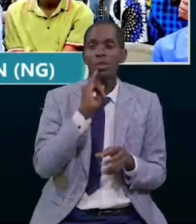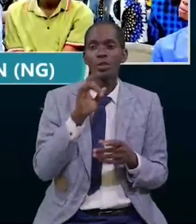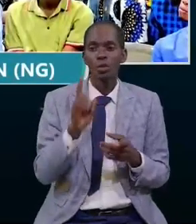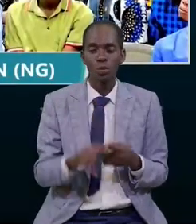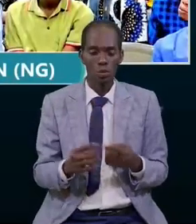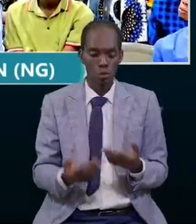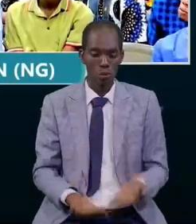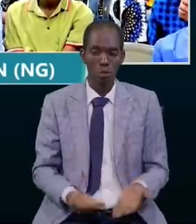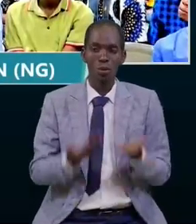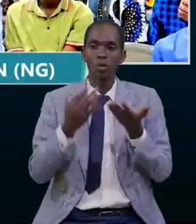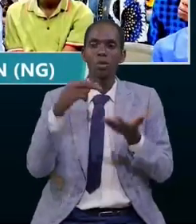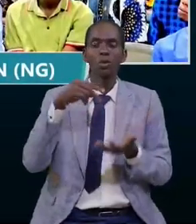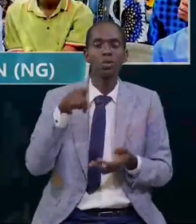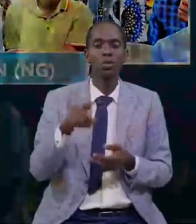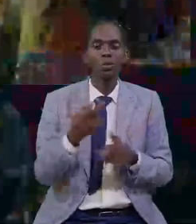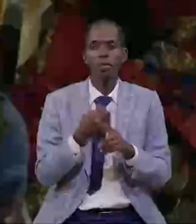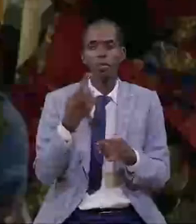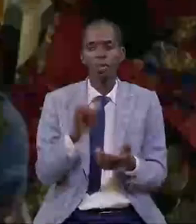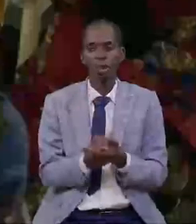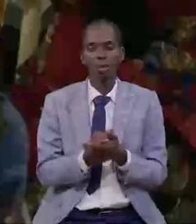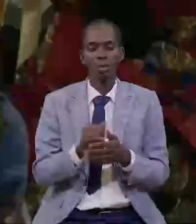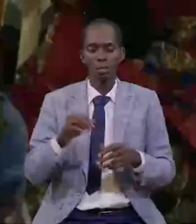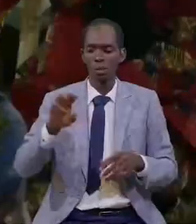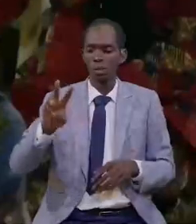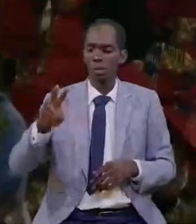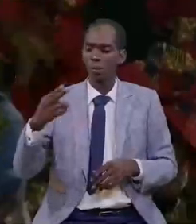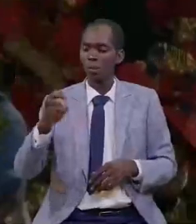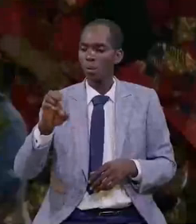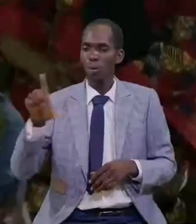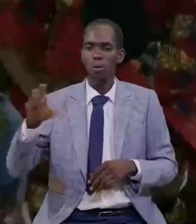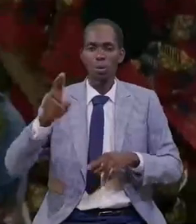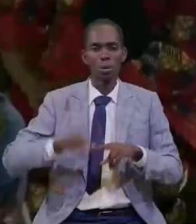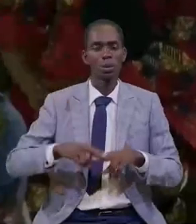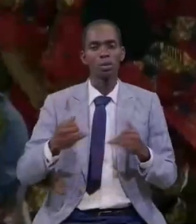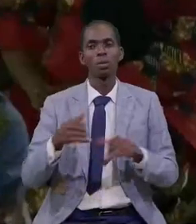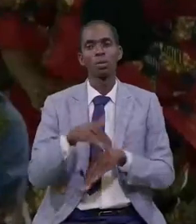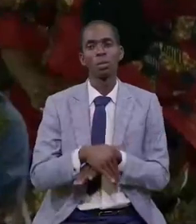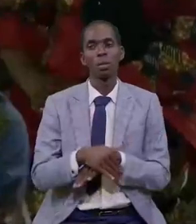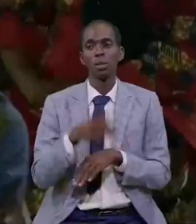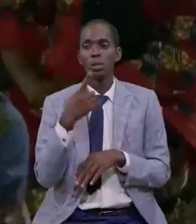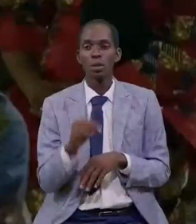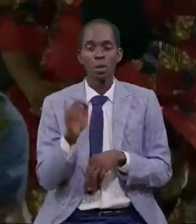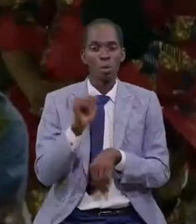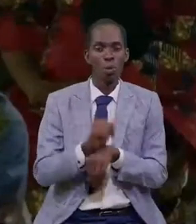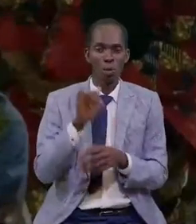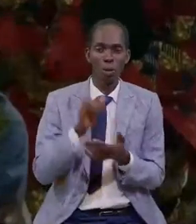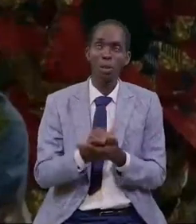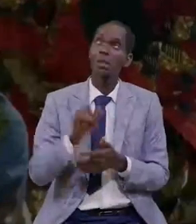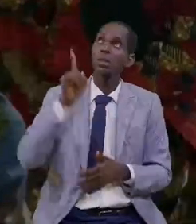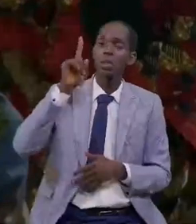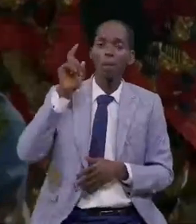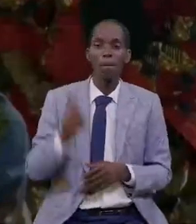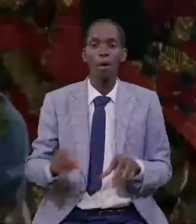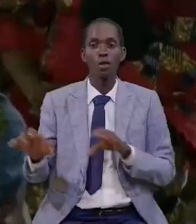relever de ce fauteuil roulant l'œuvre de Christ qu'il doit accomplir c'est